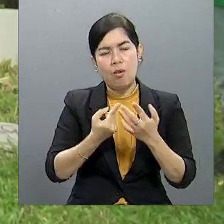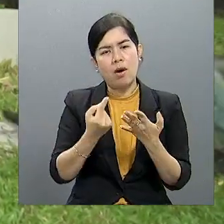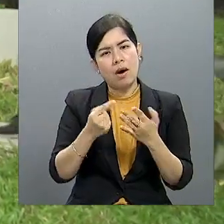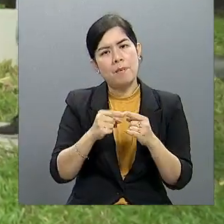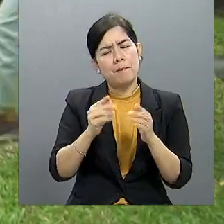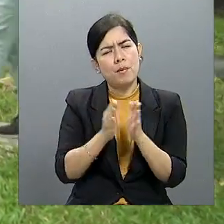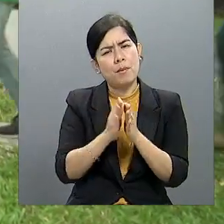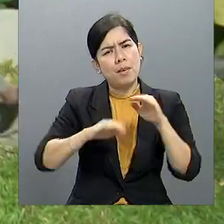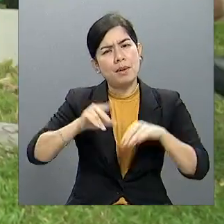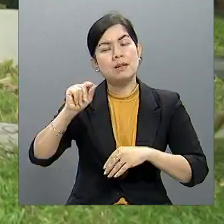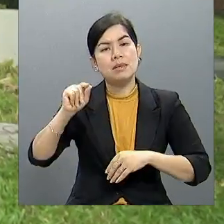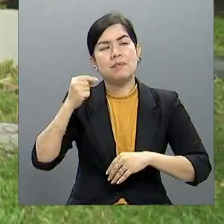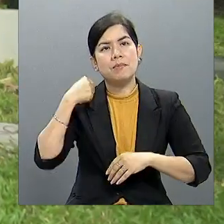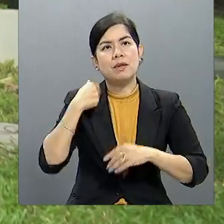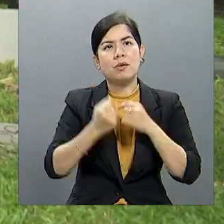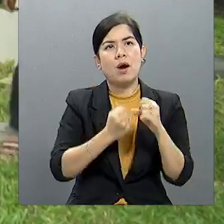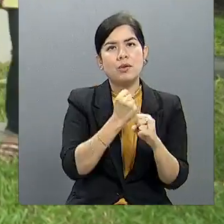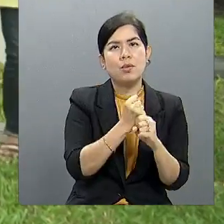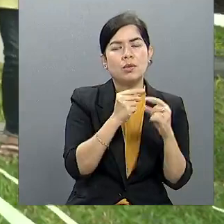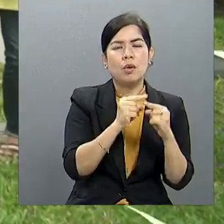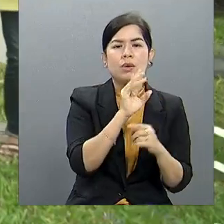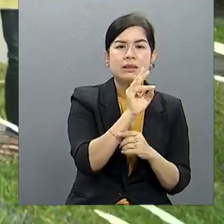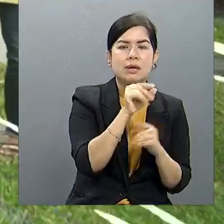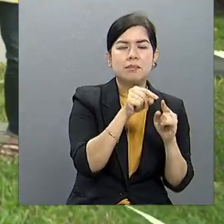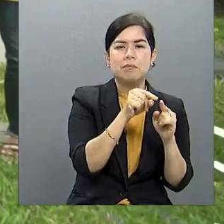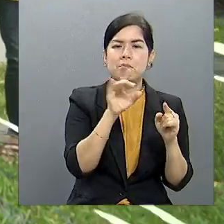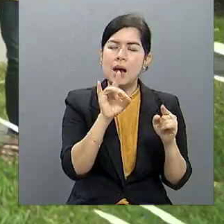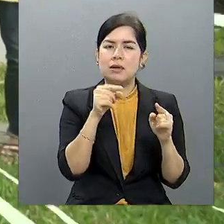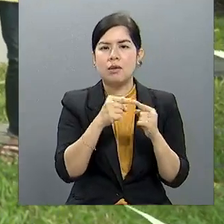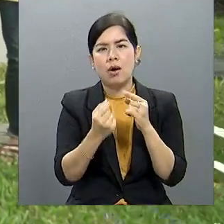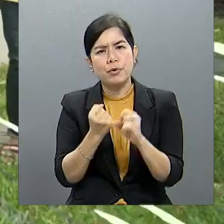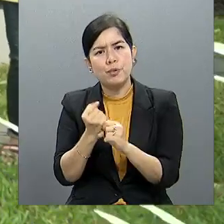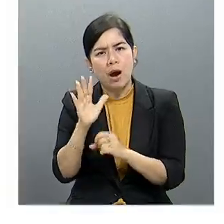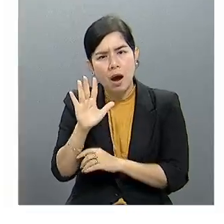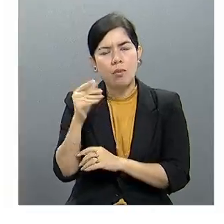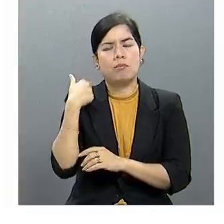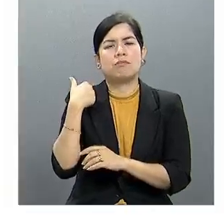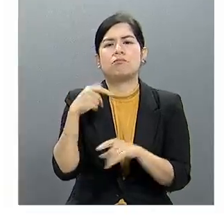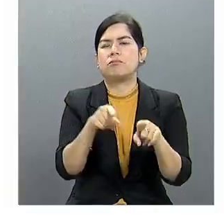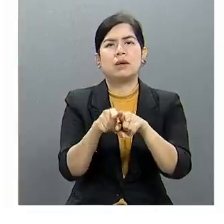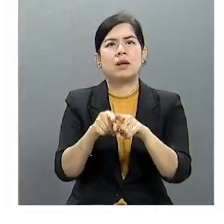7-8วบแล้จะมเด็ๆ haaวบก็มี Krismอนเด็โตเลย